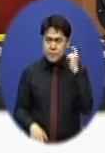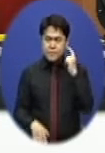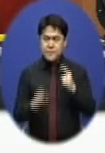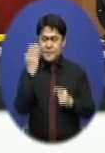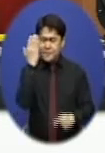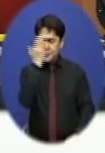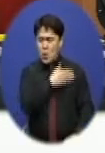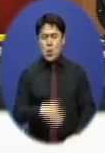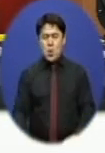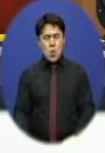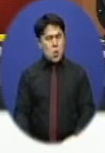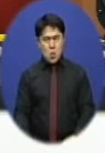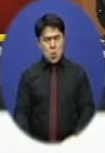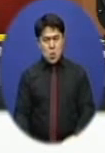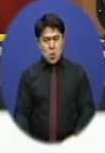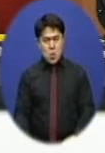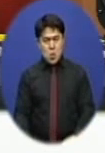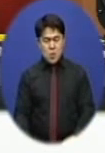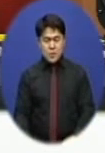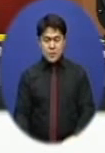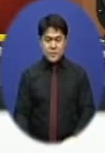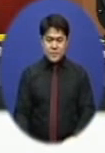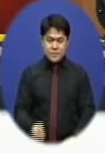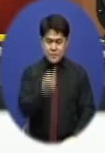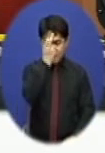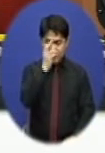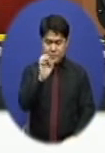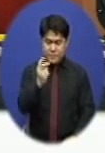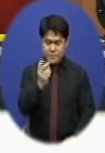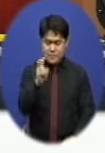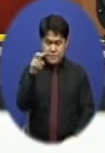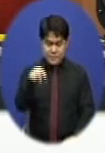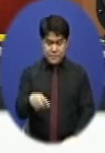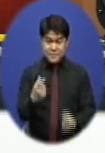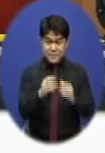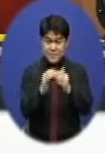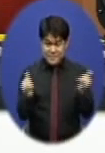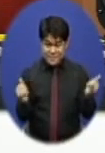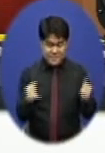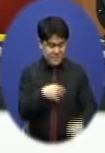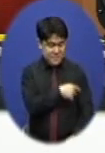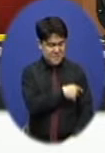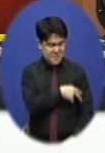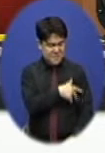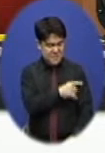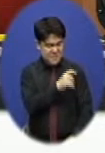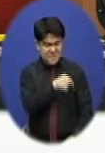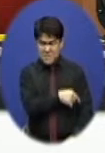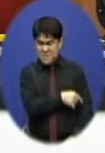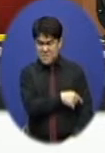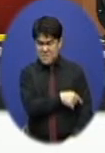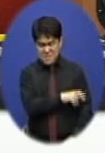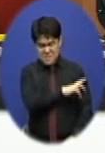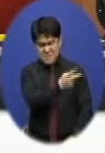너무 깔끔하거든요. 네. 그렇게 저렇게 저 최영수님 같은 분이 이렇게 여기 이렇게 저 누구야 서정우 씨가 네. 그런